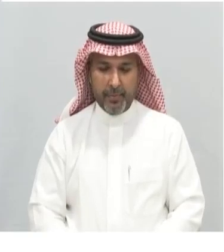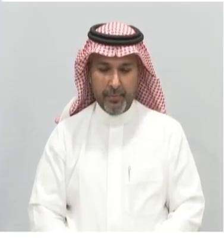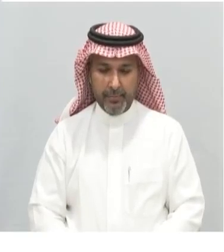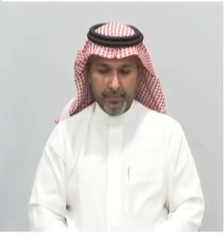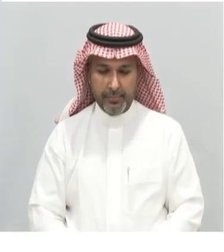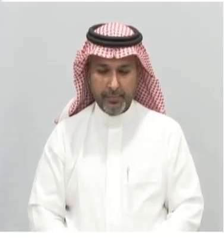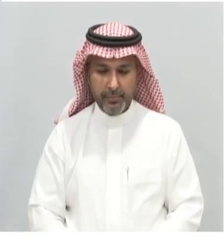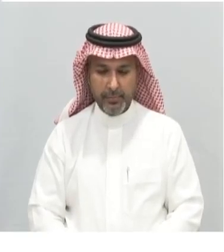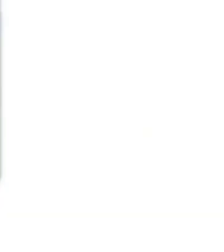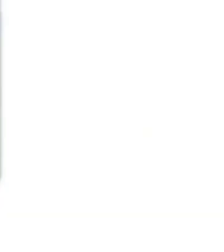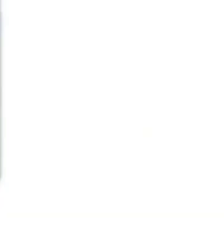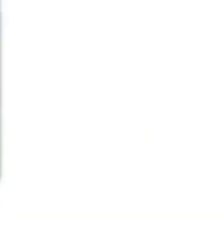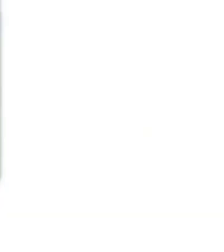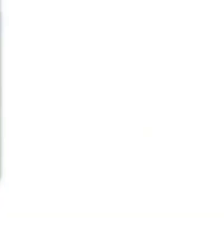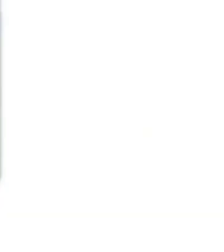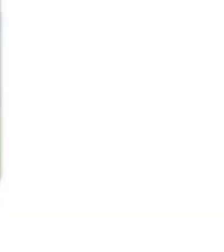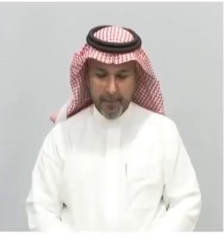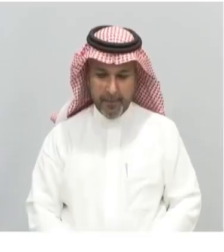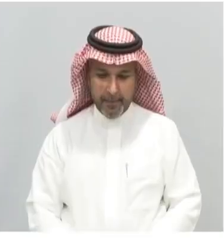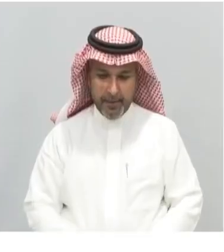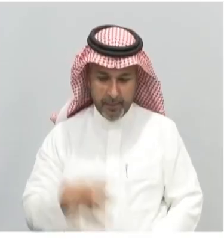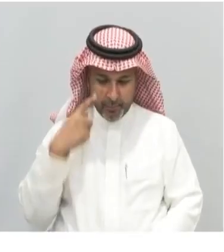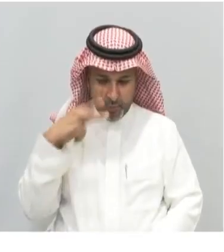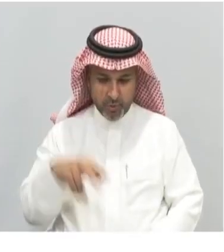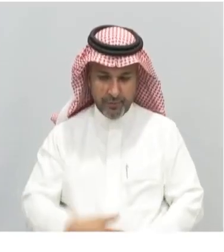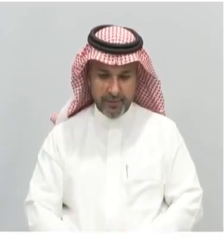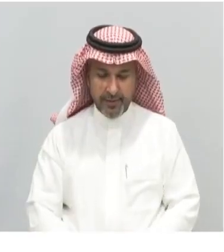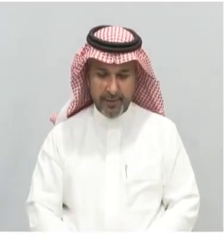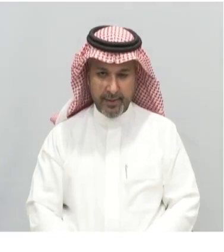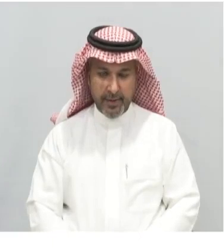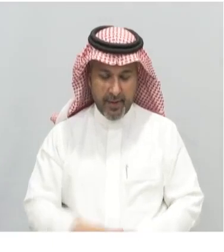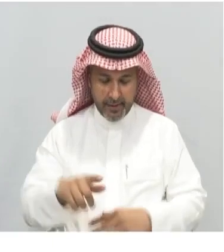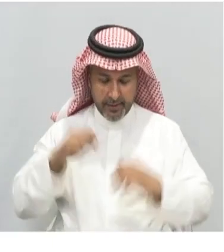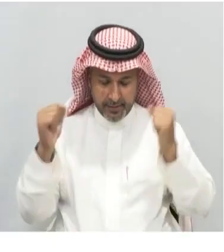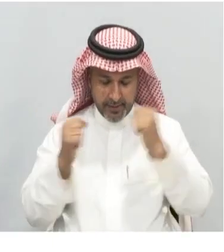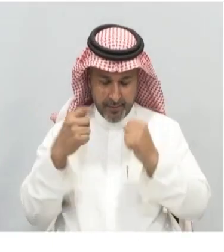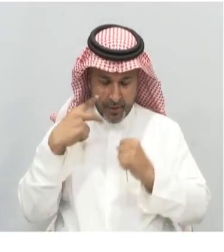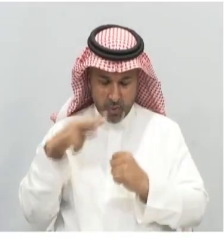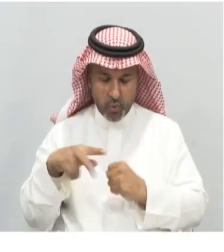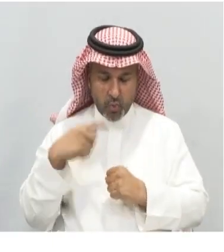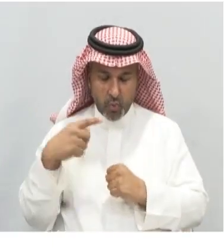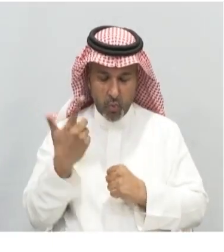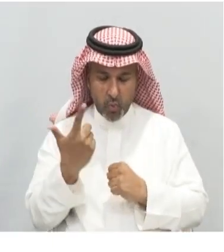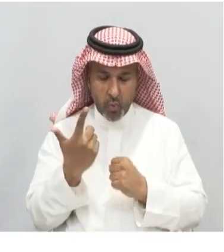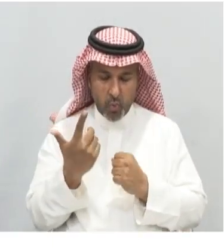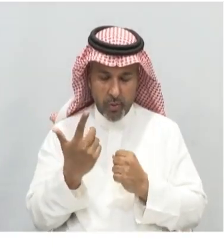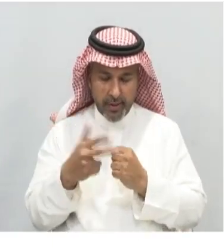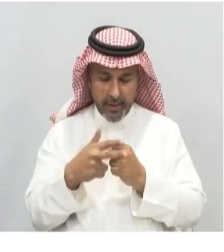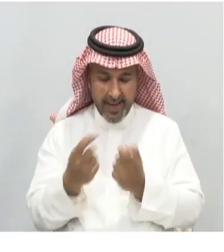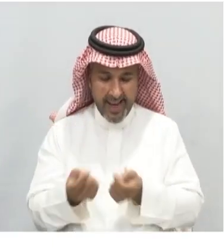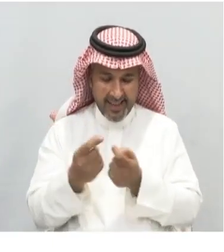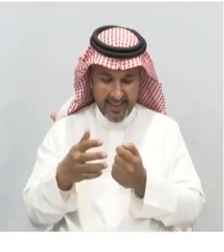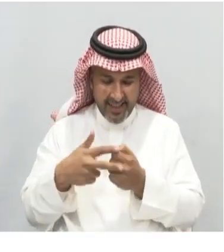10 100 1000 الان ننتقل الى هذا المثال مثال من واقع الحياه وهو امتداد للاستعداد